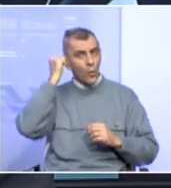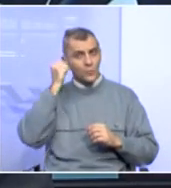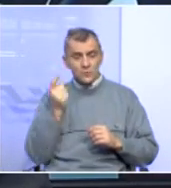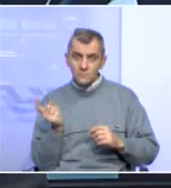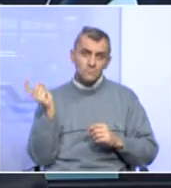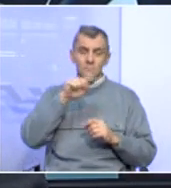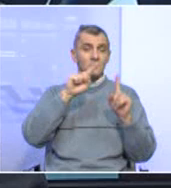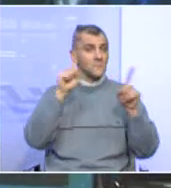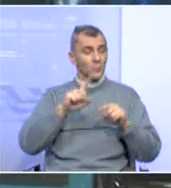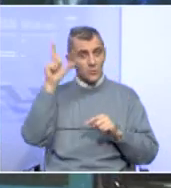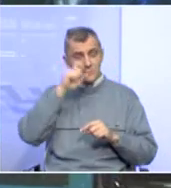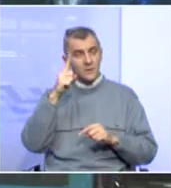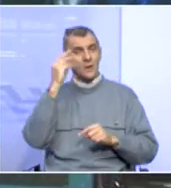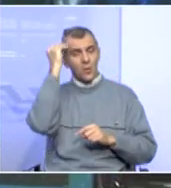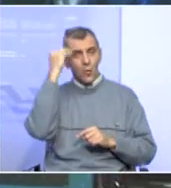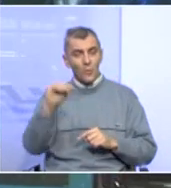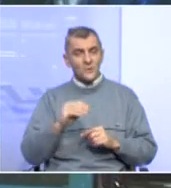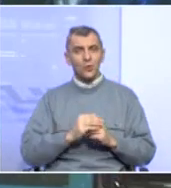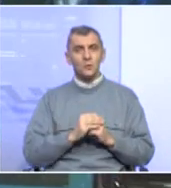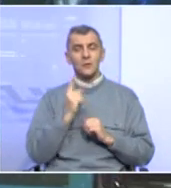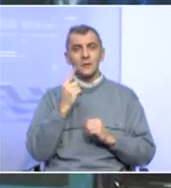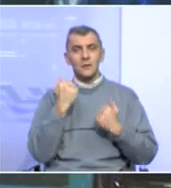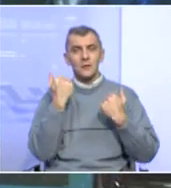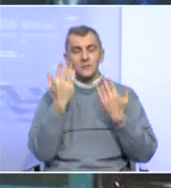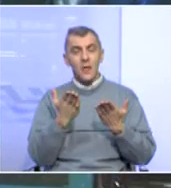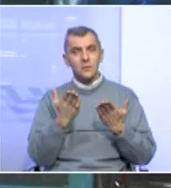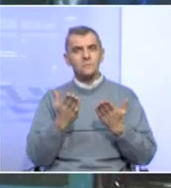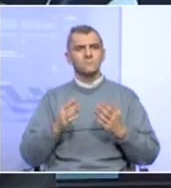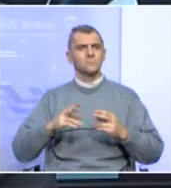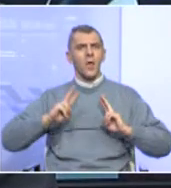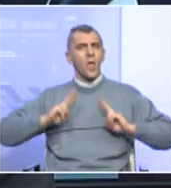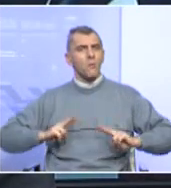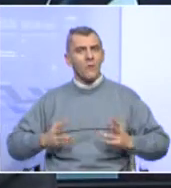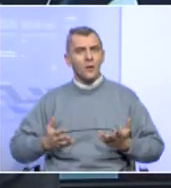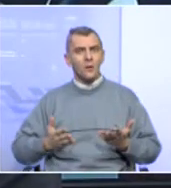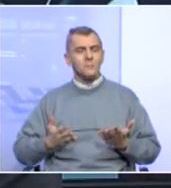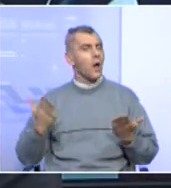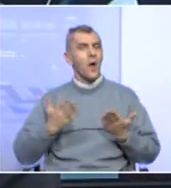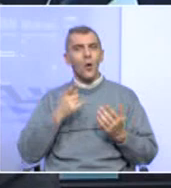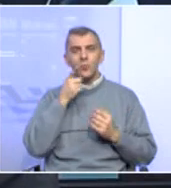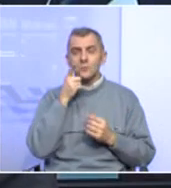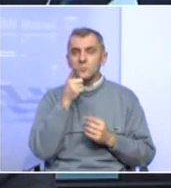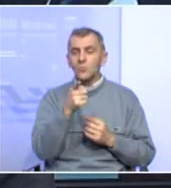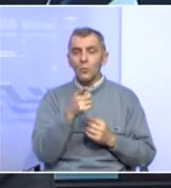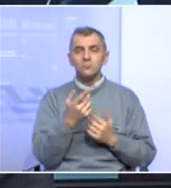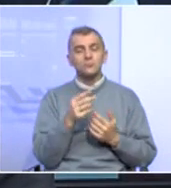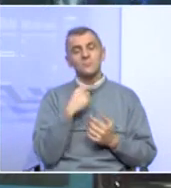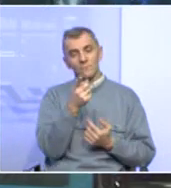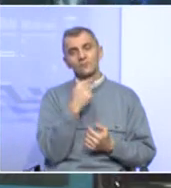Republici Srpskoj i obećao im je čak dati i imanja. Kako taj potez gospodina Dodika